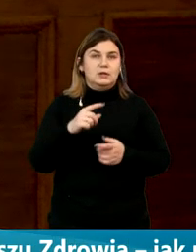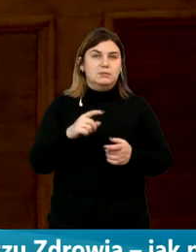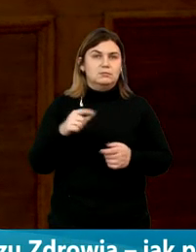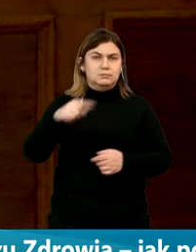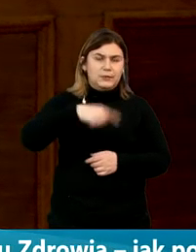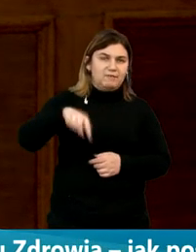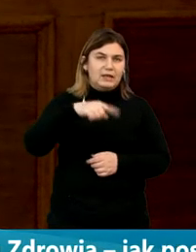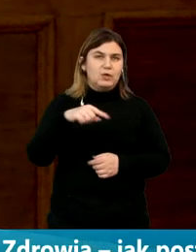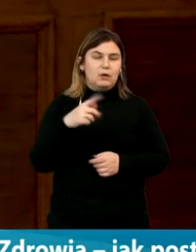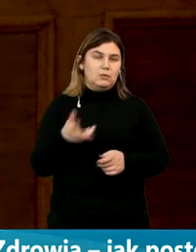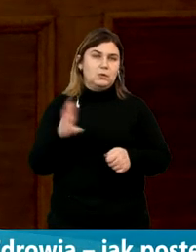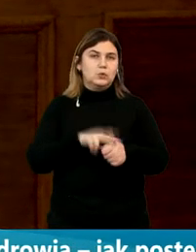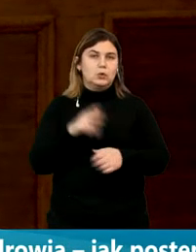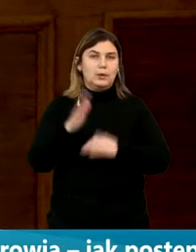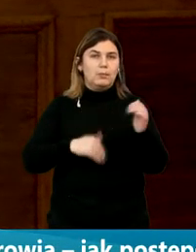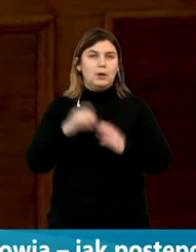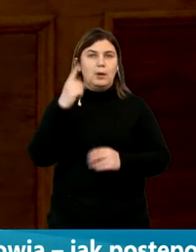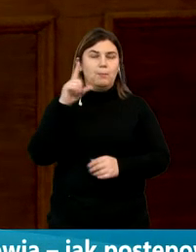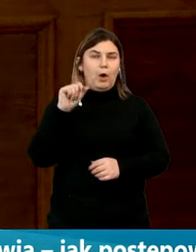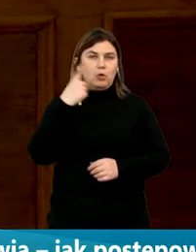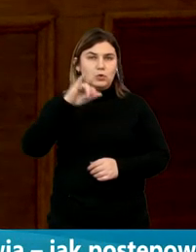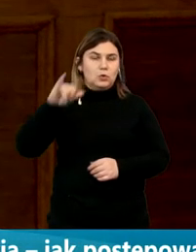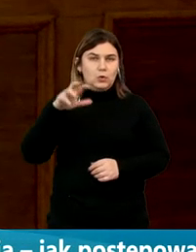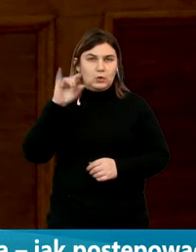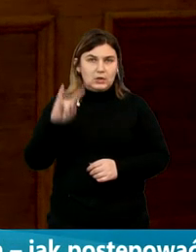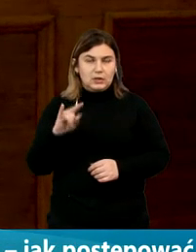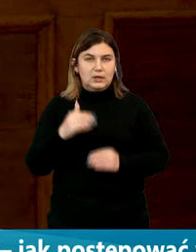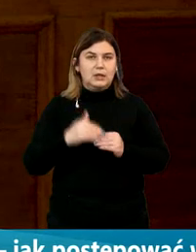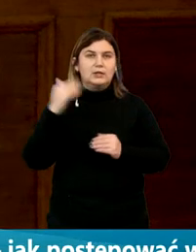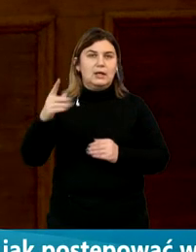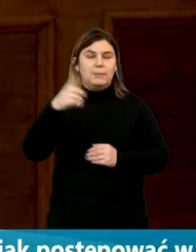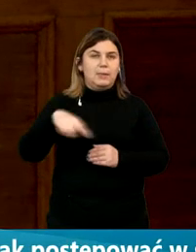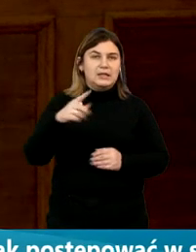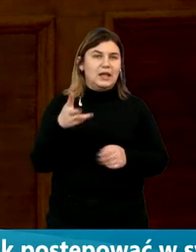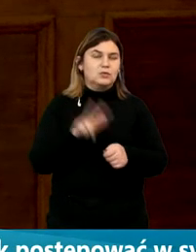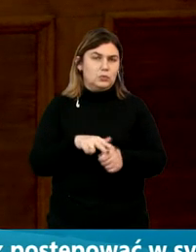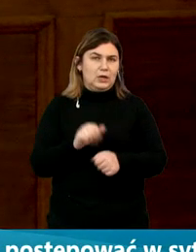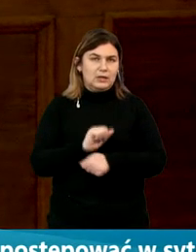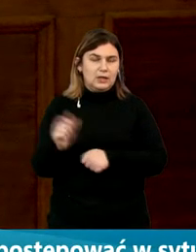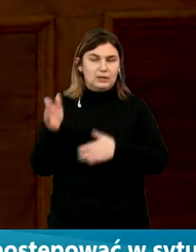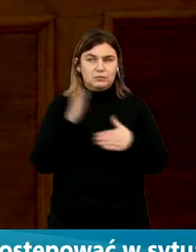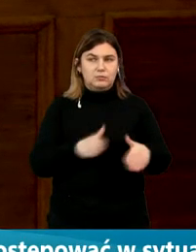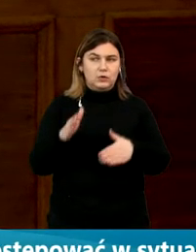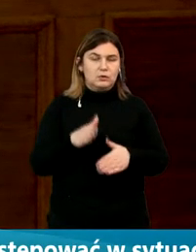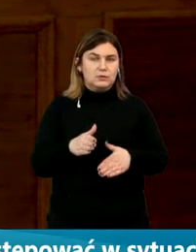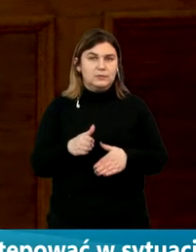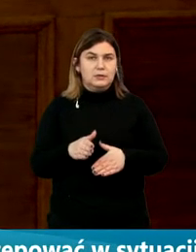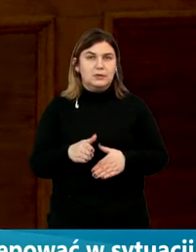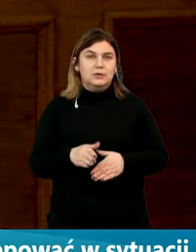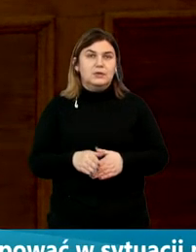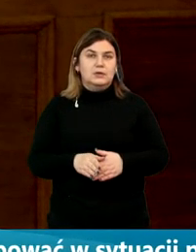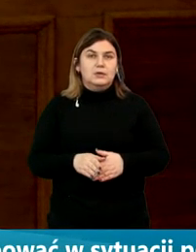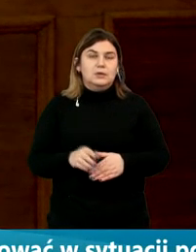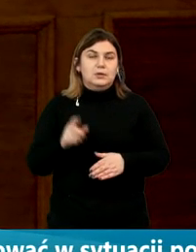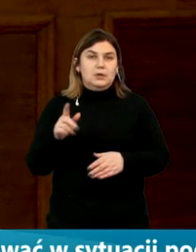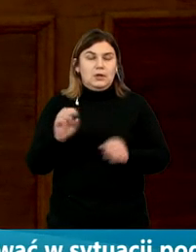który budujemy w Podjuchach i dalej pętla, która tam jest też przygotowywana, więc